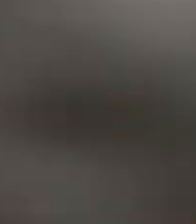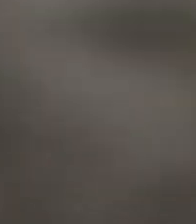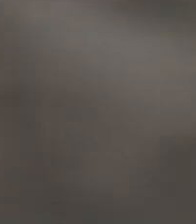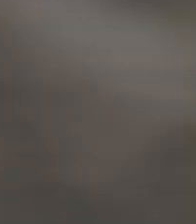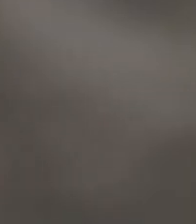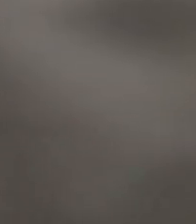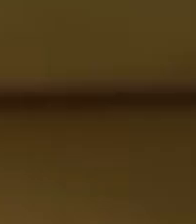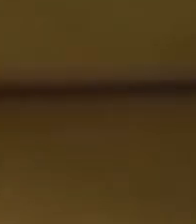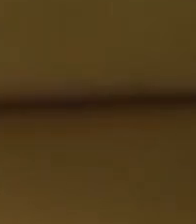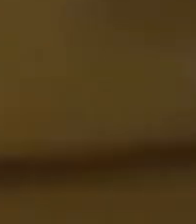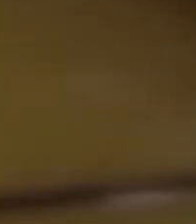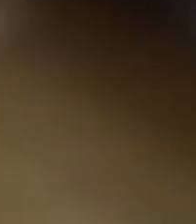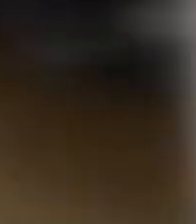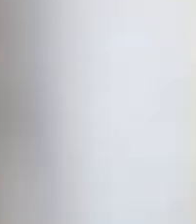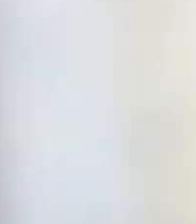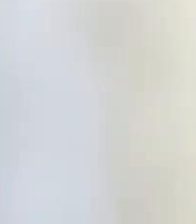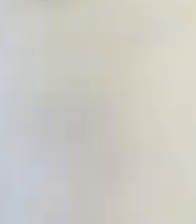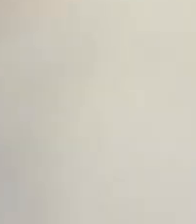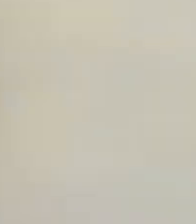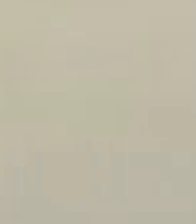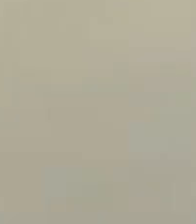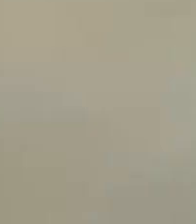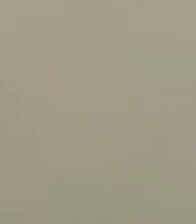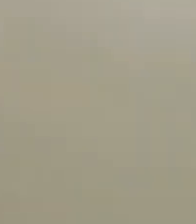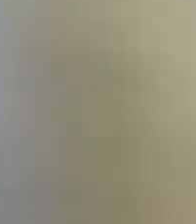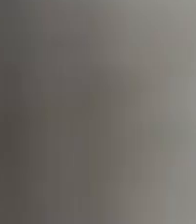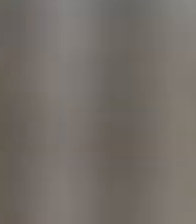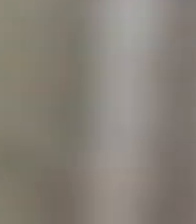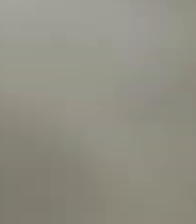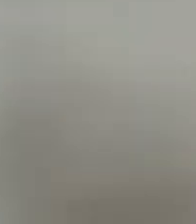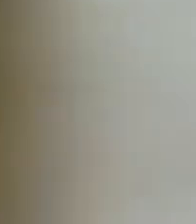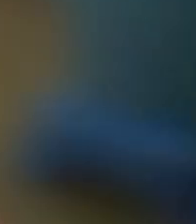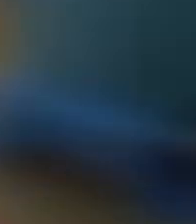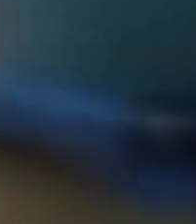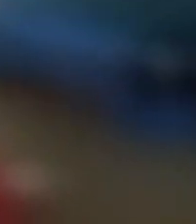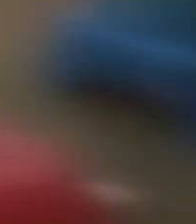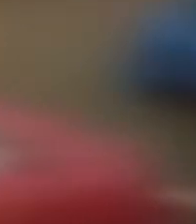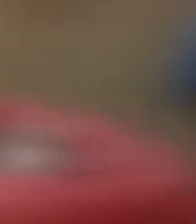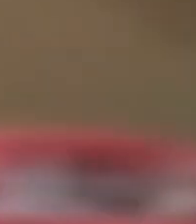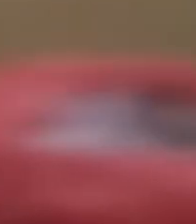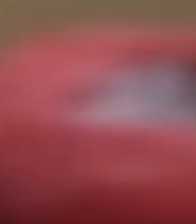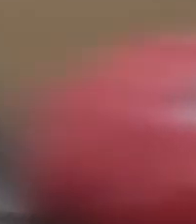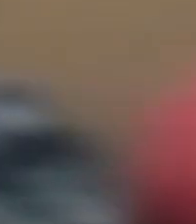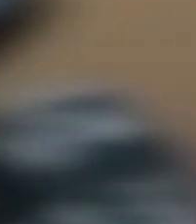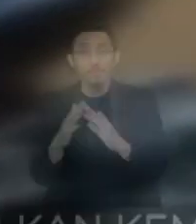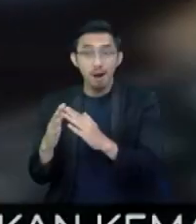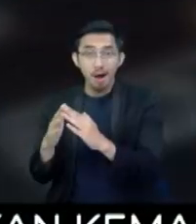dapat diakses kendaraan. Sejumlah warga bertahan di rumah telah memindahkan barang berharga milik mereka ke lantai 2 rumah